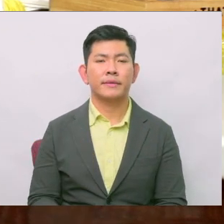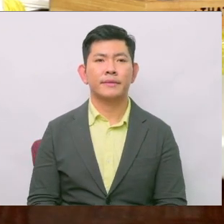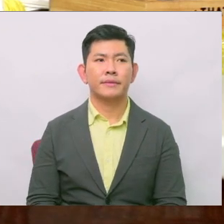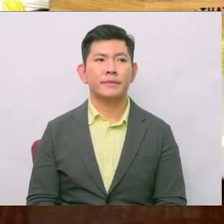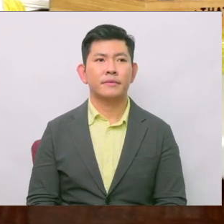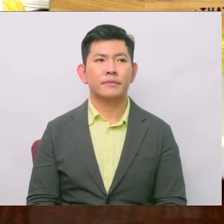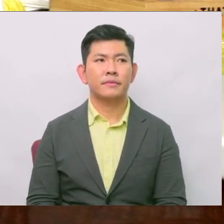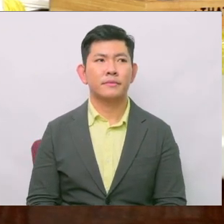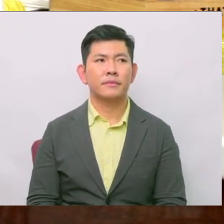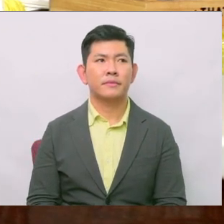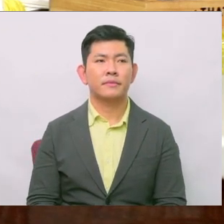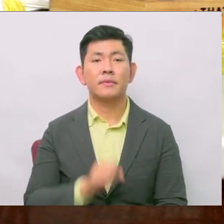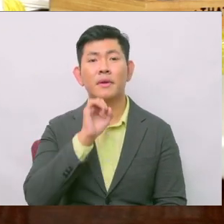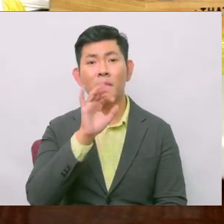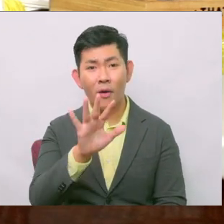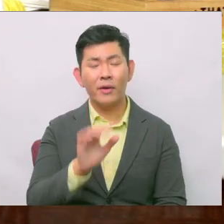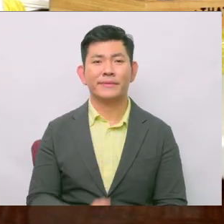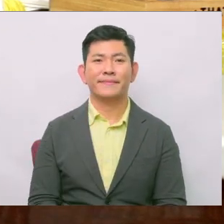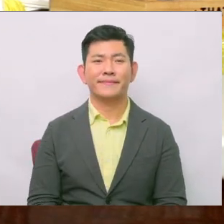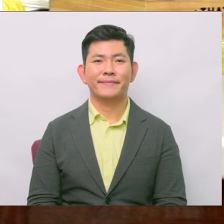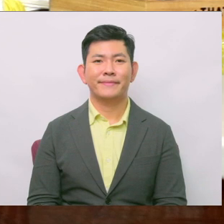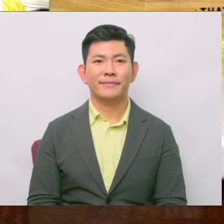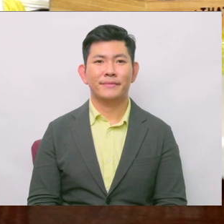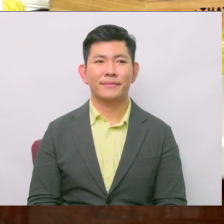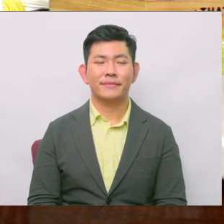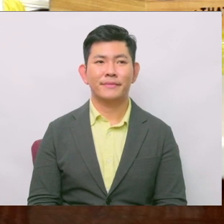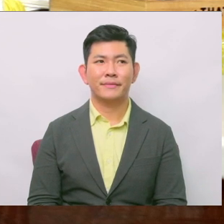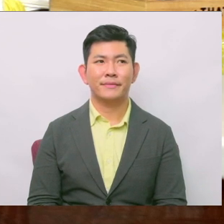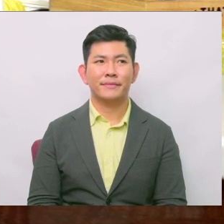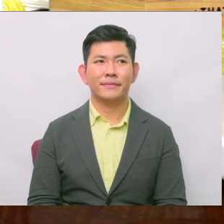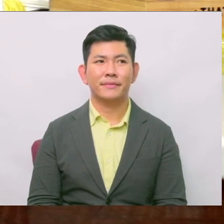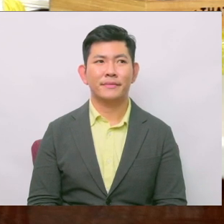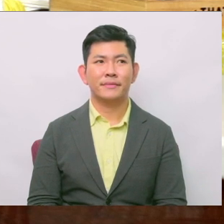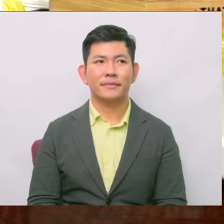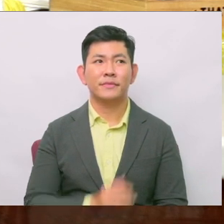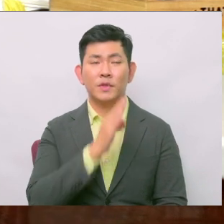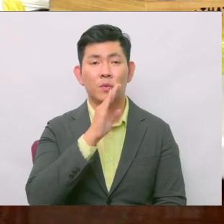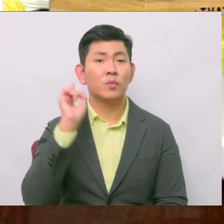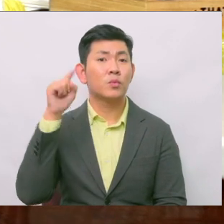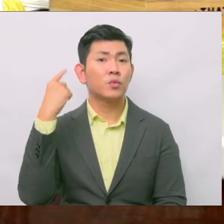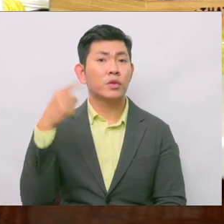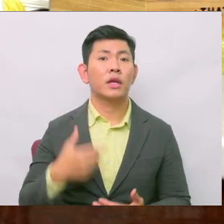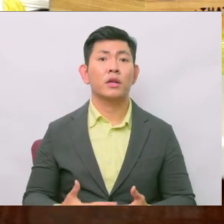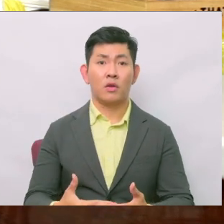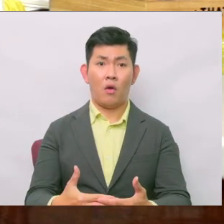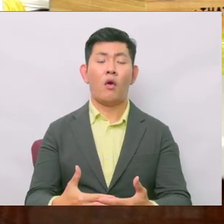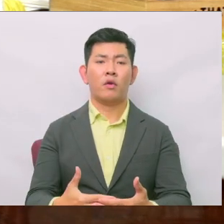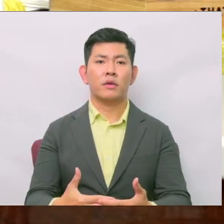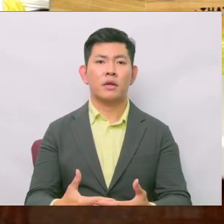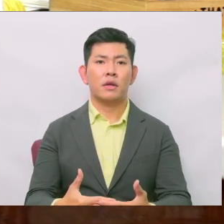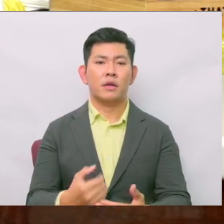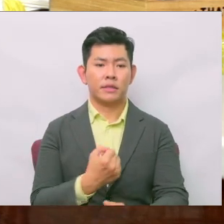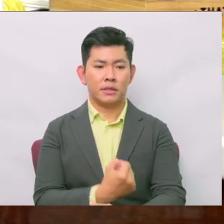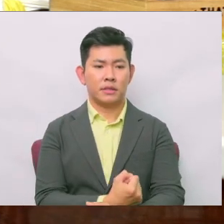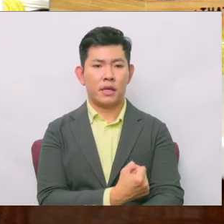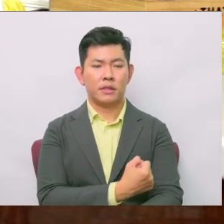ป้าปุ้ยขานะคะในกรณีของหญิงมีครรภ์นะคะสามารถที่จะใช้ลูกประคบได้ถ้าเกิดว่